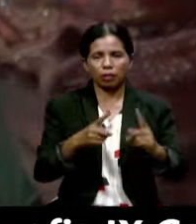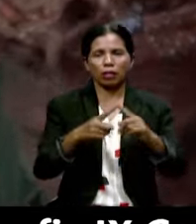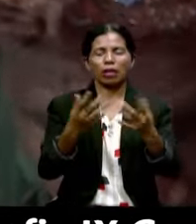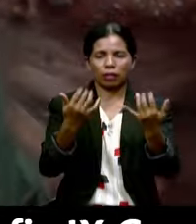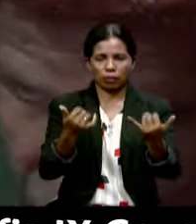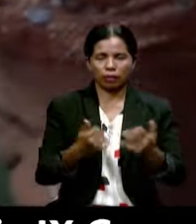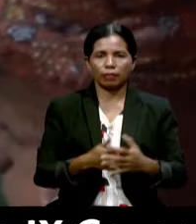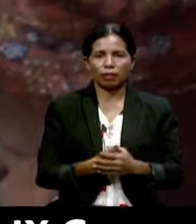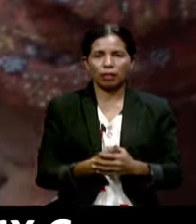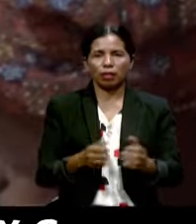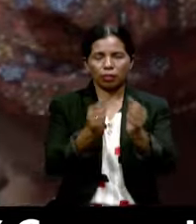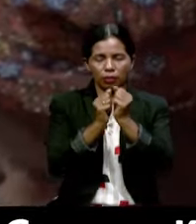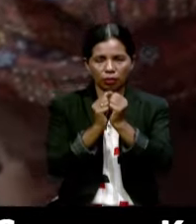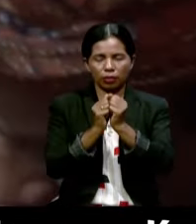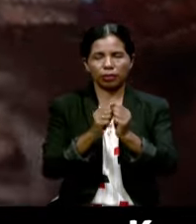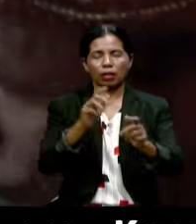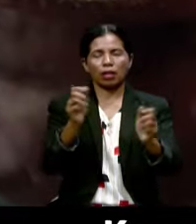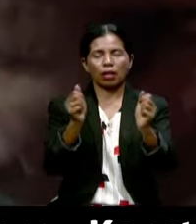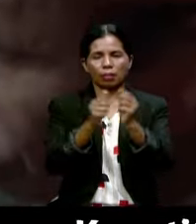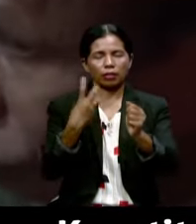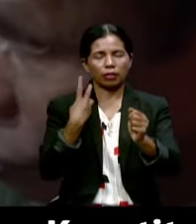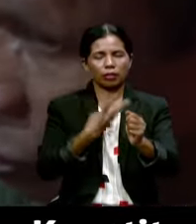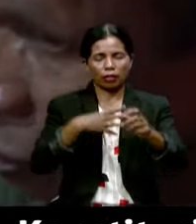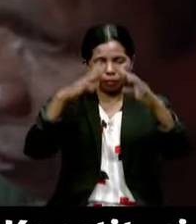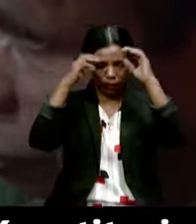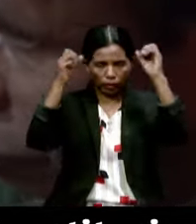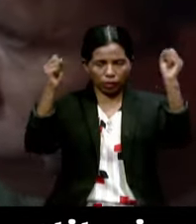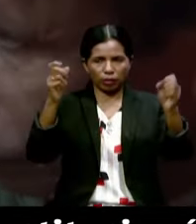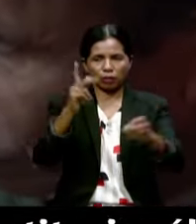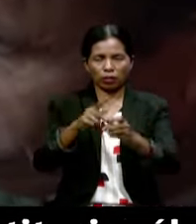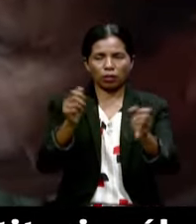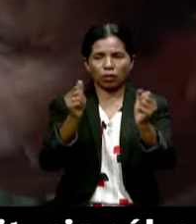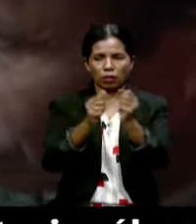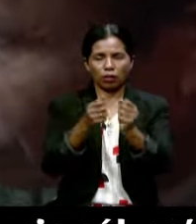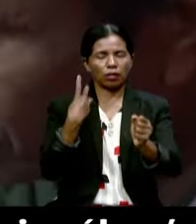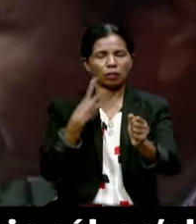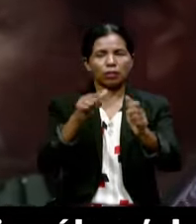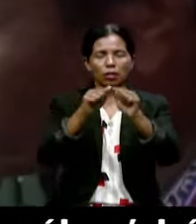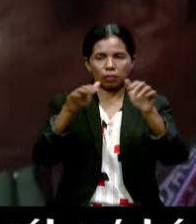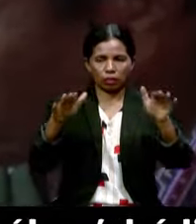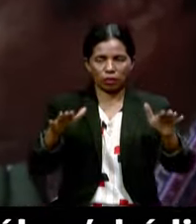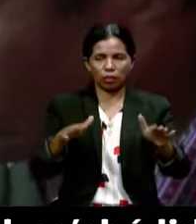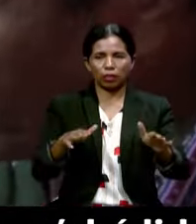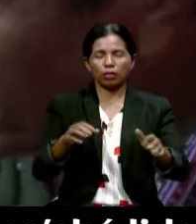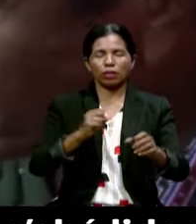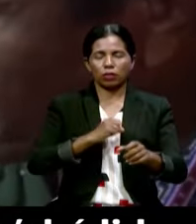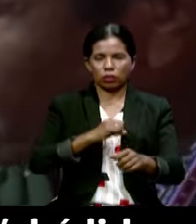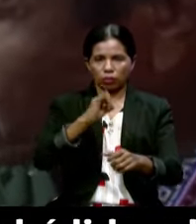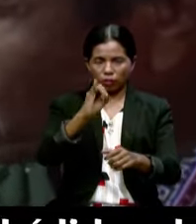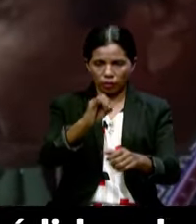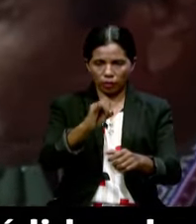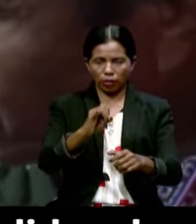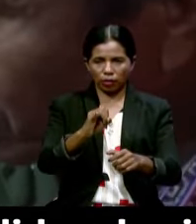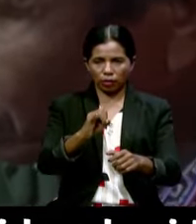tadaun. Amu tu ko amne presiden ti petroleum. Ia homo sa amne ada Mr. Dor. Ko berlima.